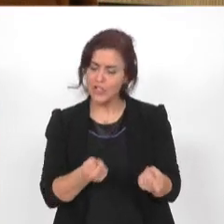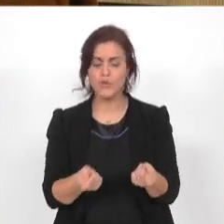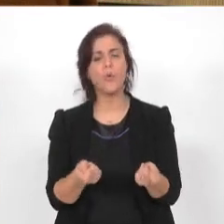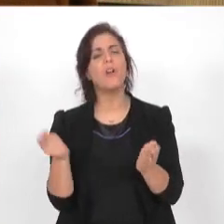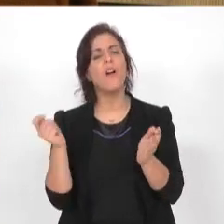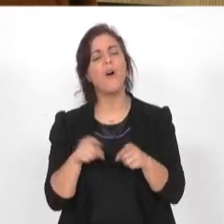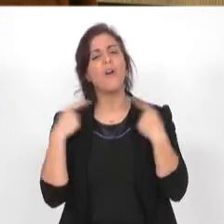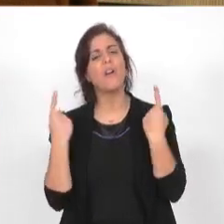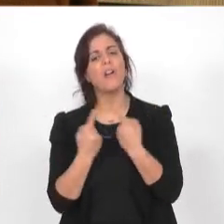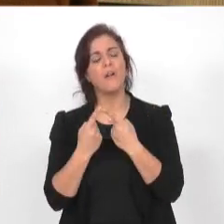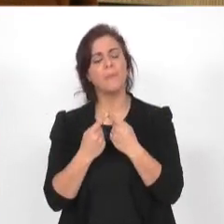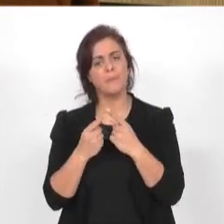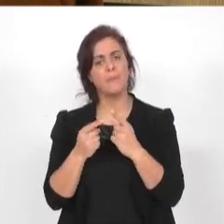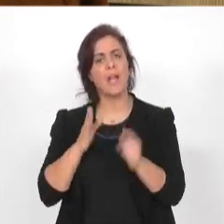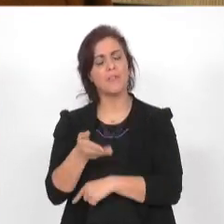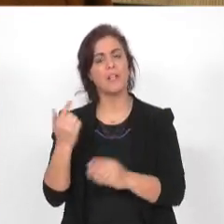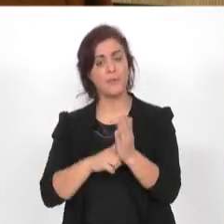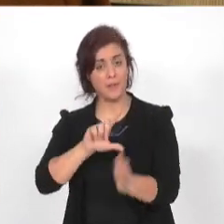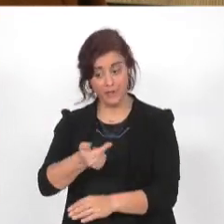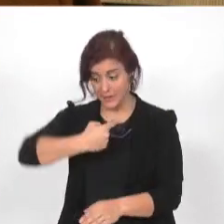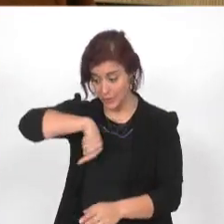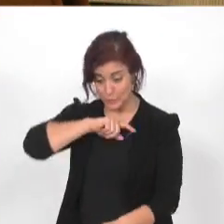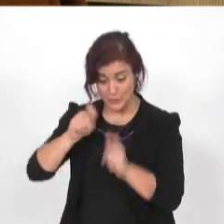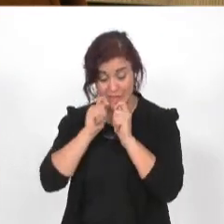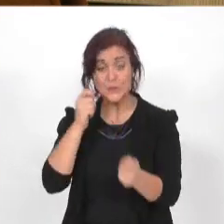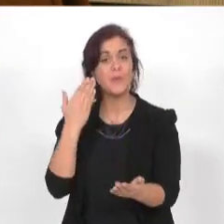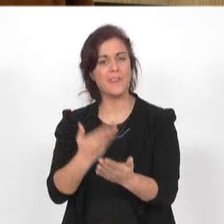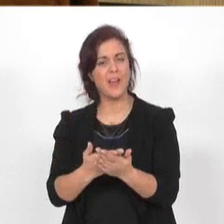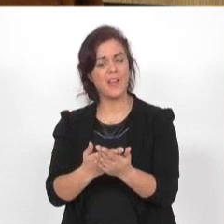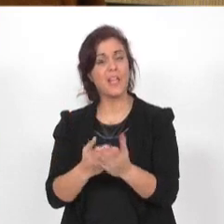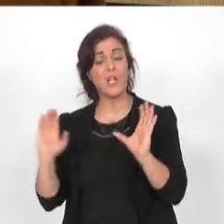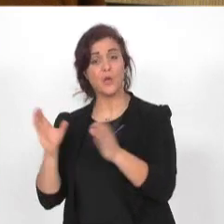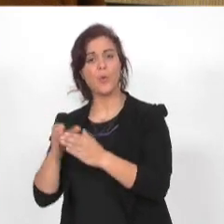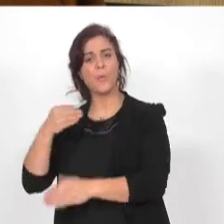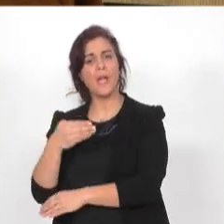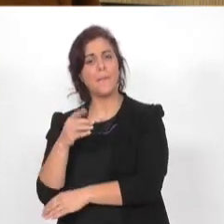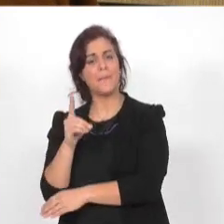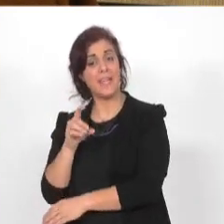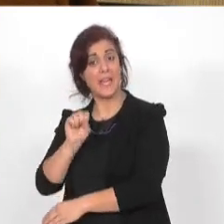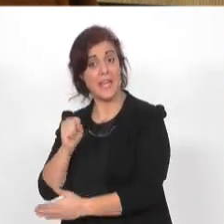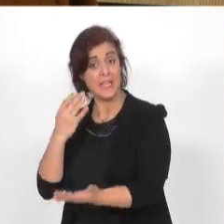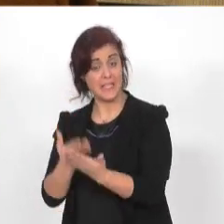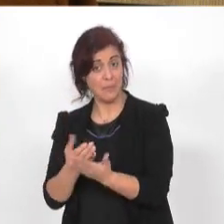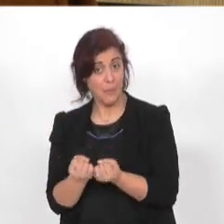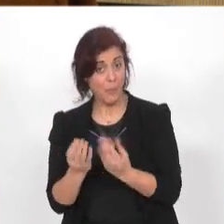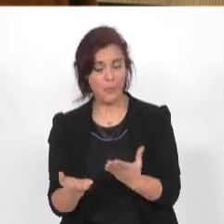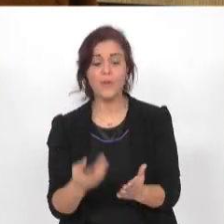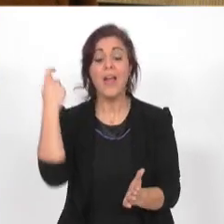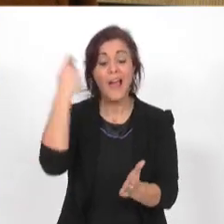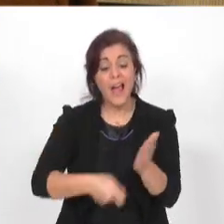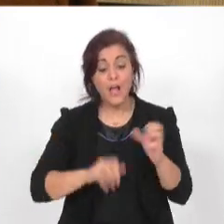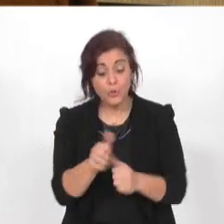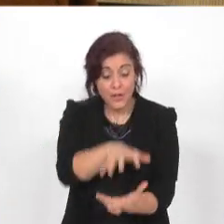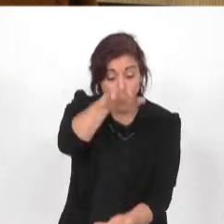d'avril 2021. Le groupe MDS s'était exprimé en faveur de l'expérimentation de la redevance incitative et le groupe Métropole